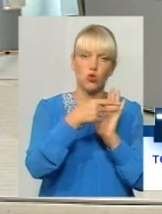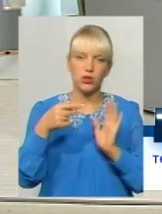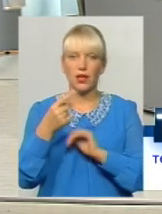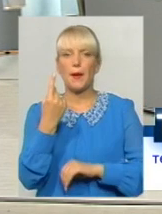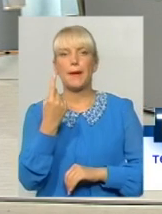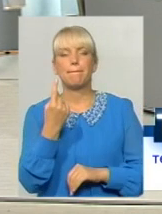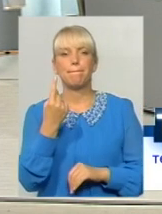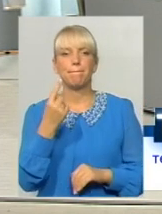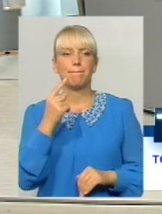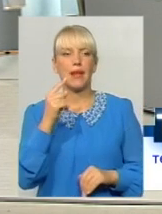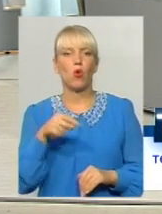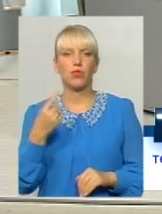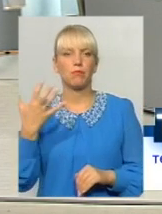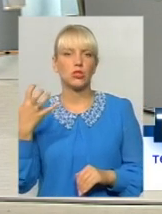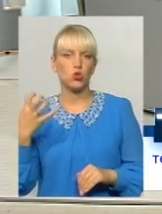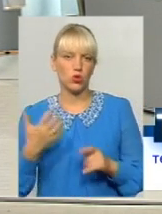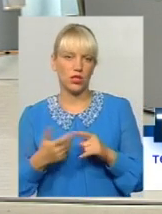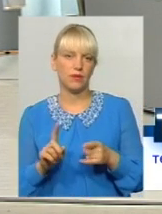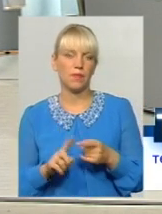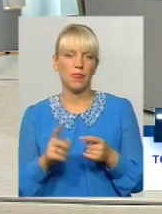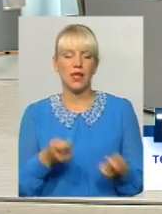1.5 мільйона автомобілів було завезено за 2 роки.